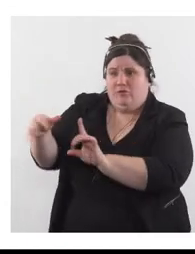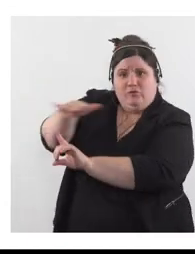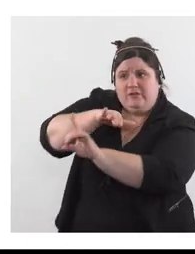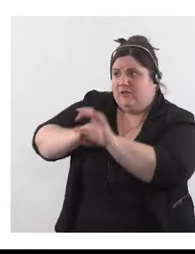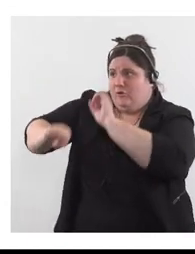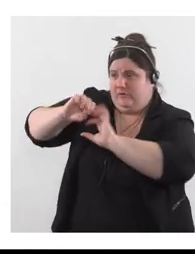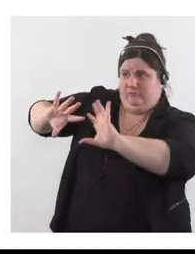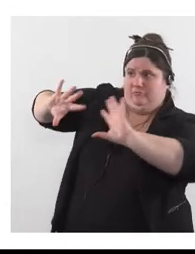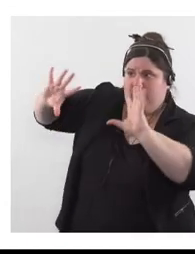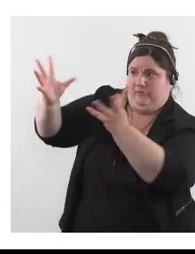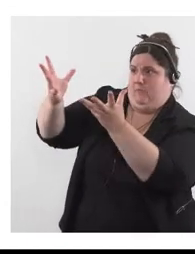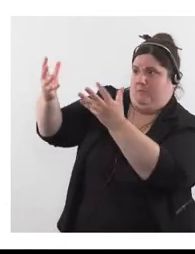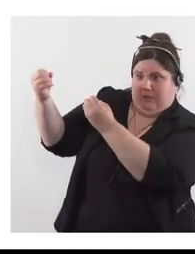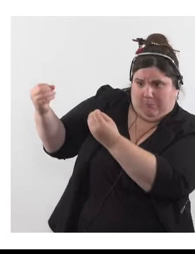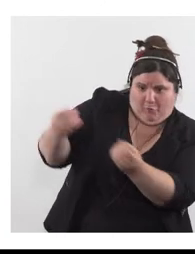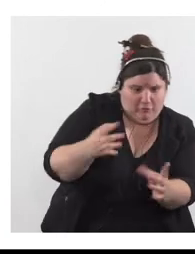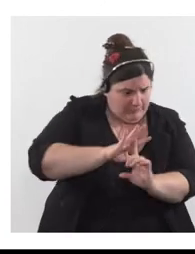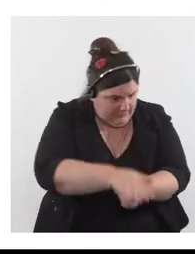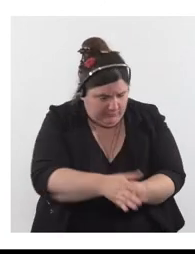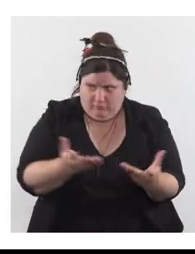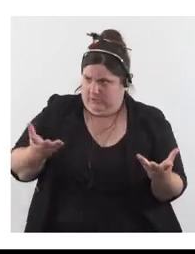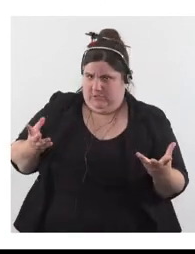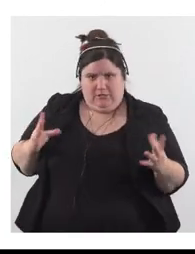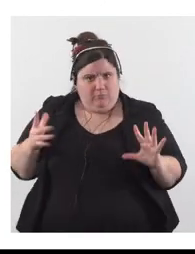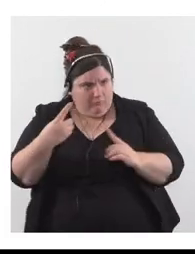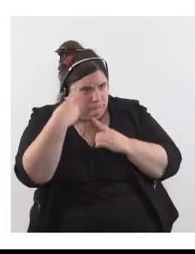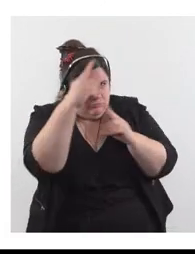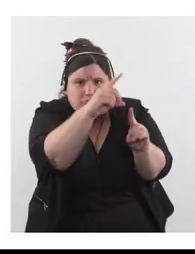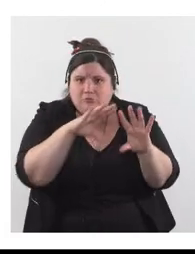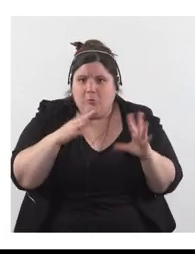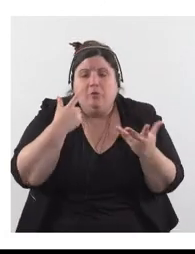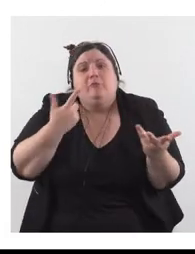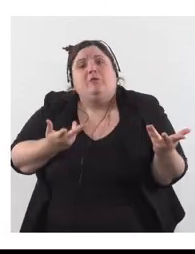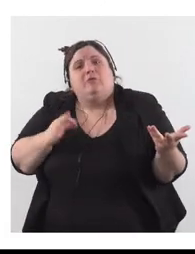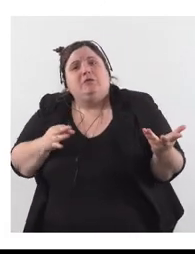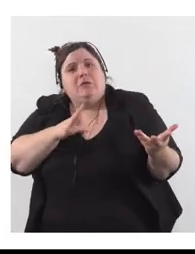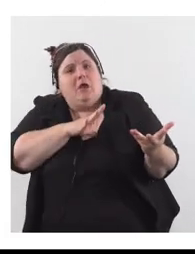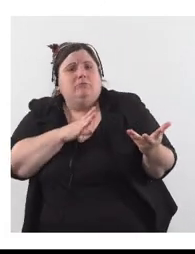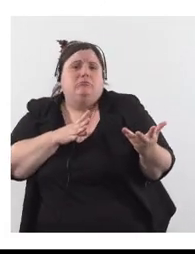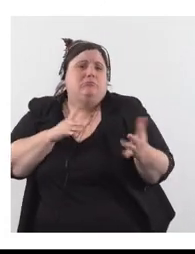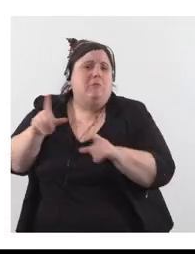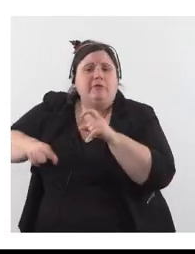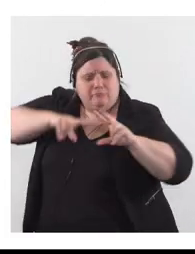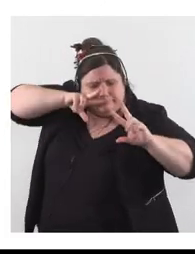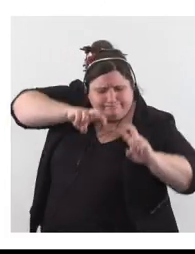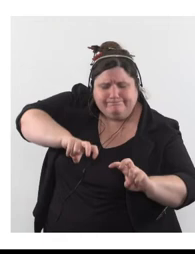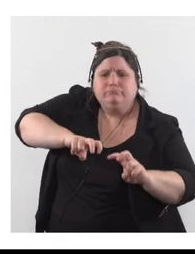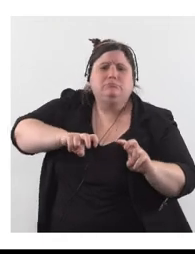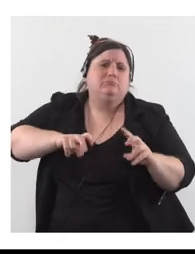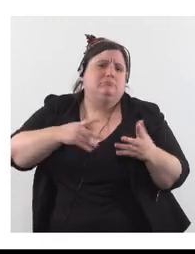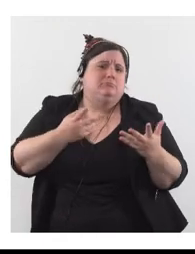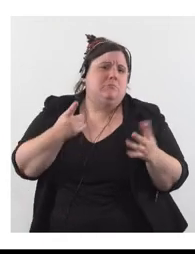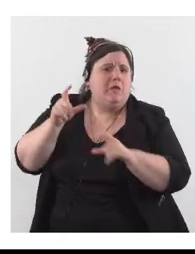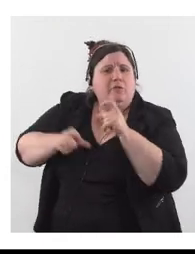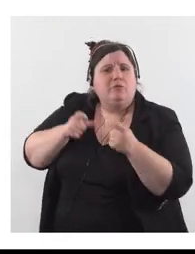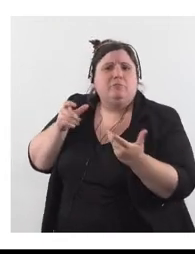documentées dans les recherches sociales, dans les recherches même économiques, sociétales, etc.